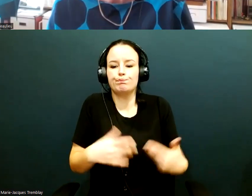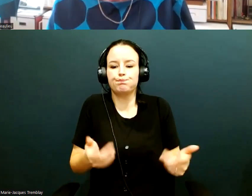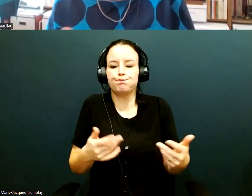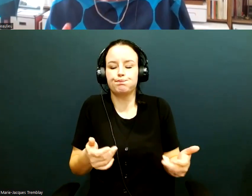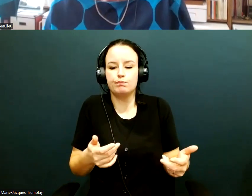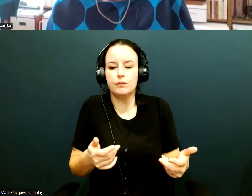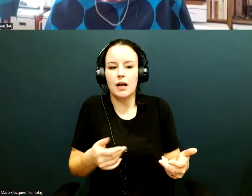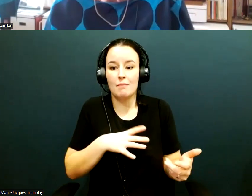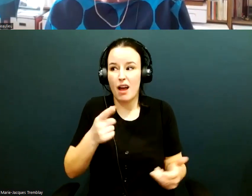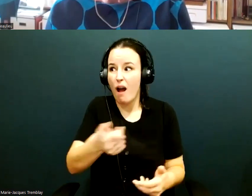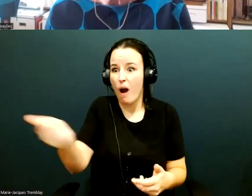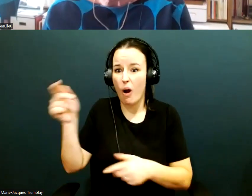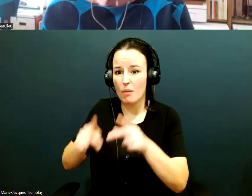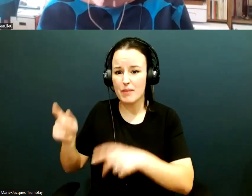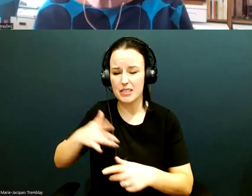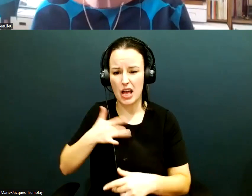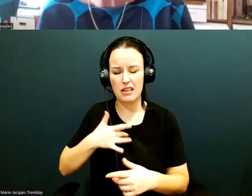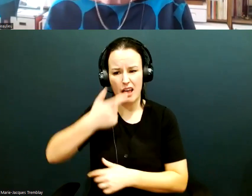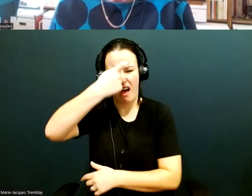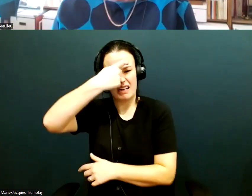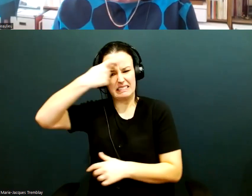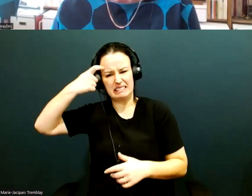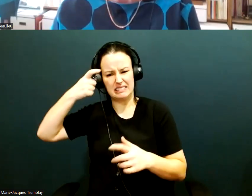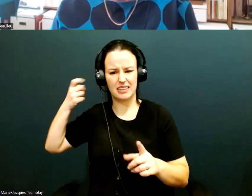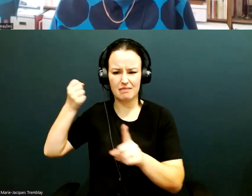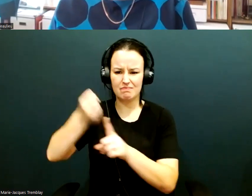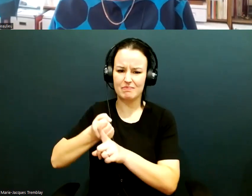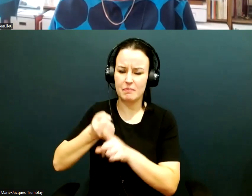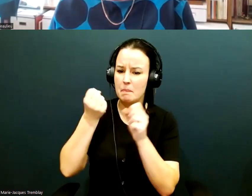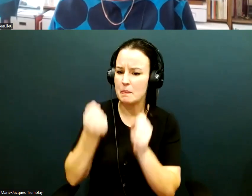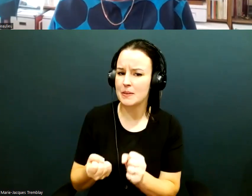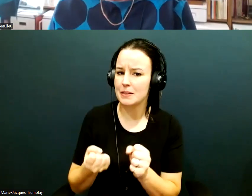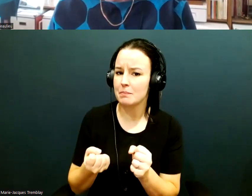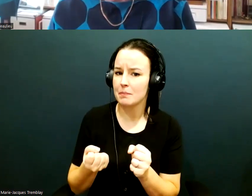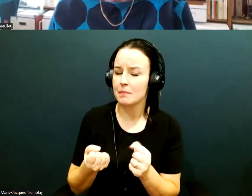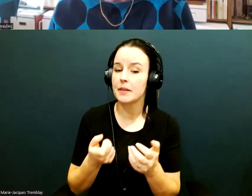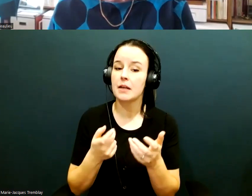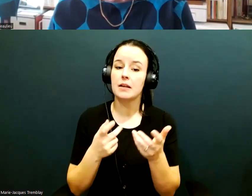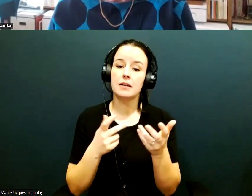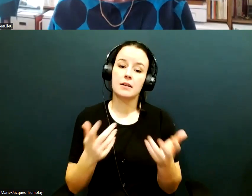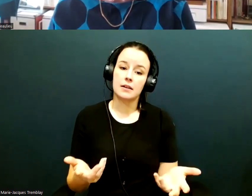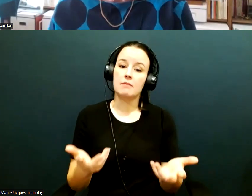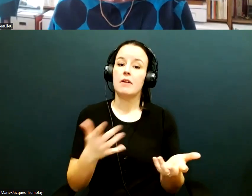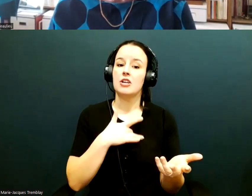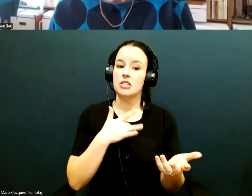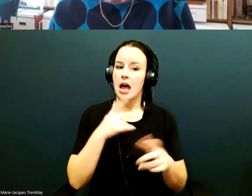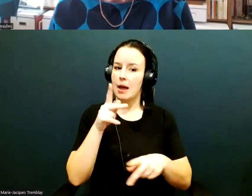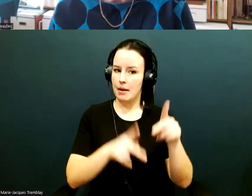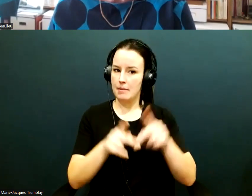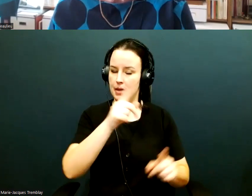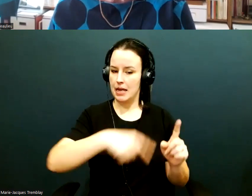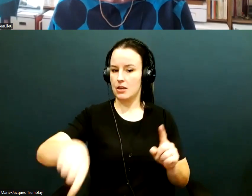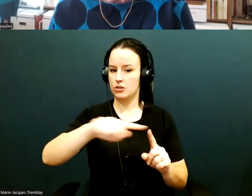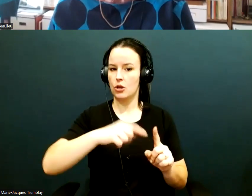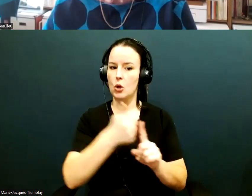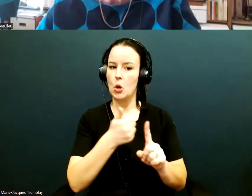banal, mais pour d'autres peut avoir des conséquences très, très néfastes. Donc, je pense que les gens étaient soucieux qu'on ne